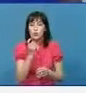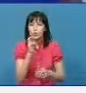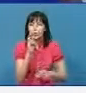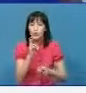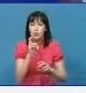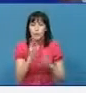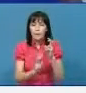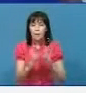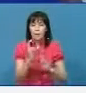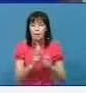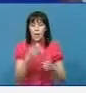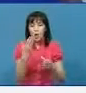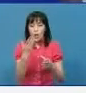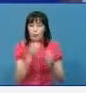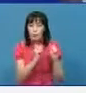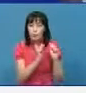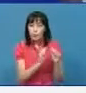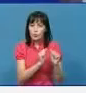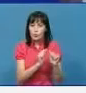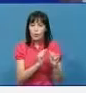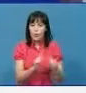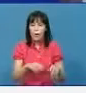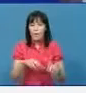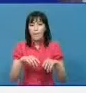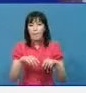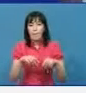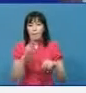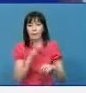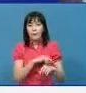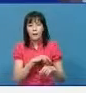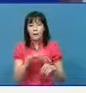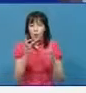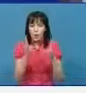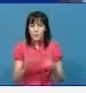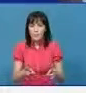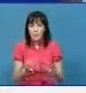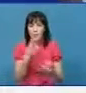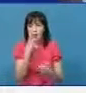нысандарын күтіп ұстау, пайдалану және олардың қауіпсіздігін қамтамасыз ету.